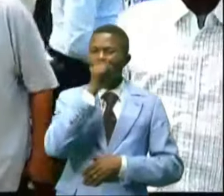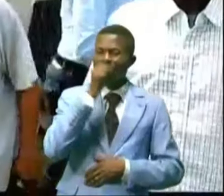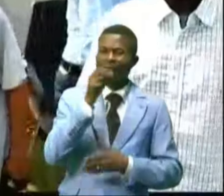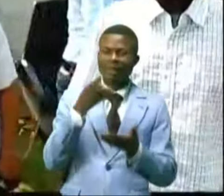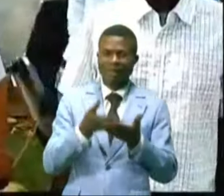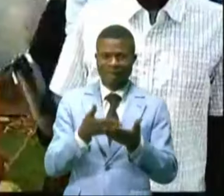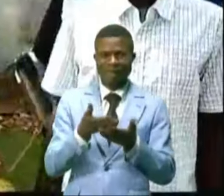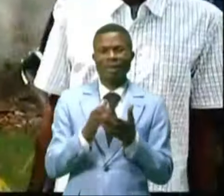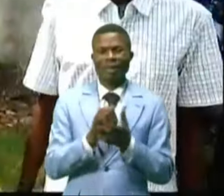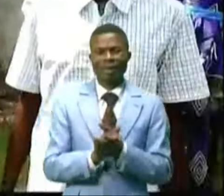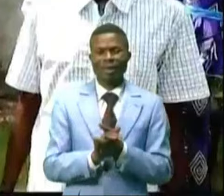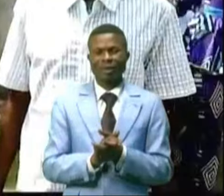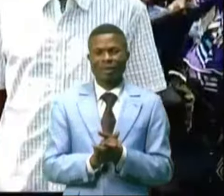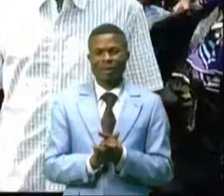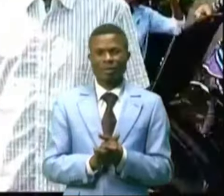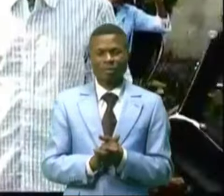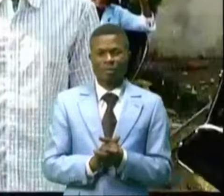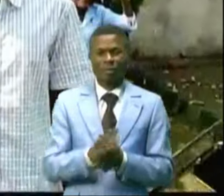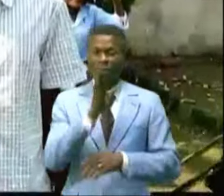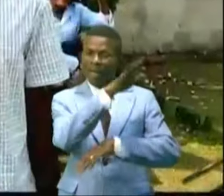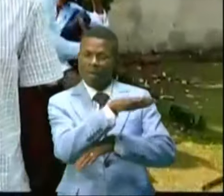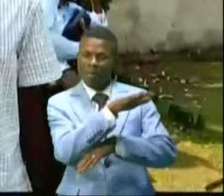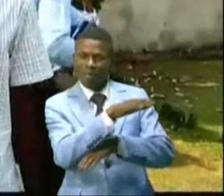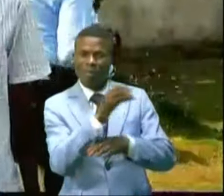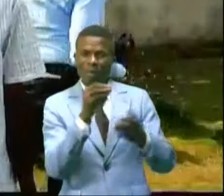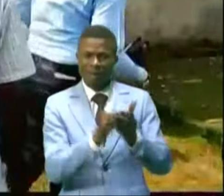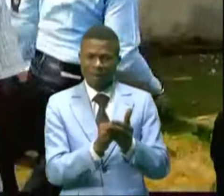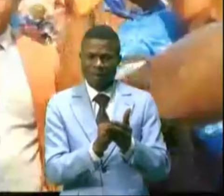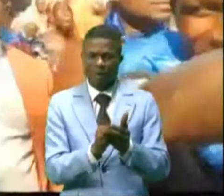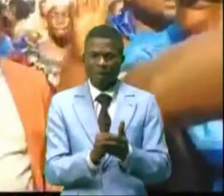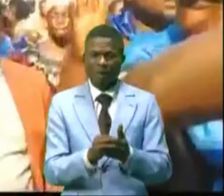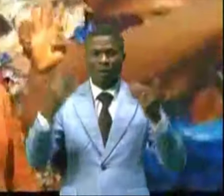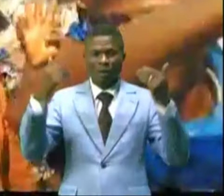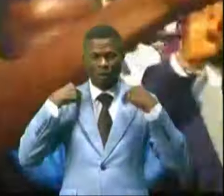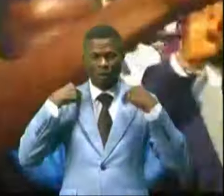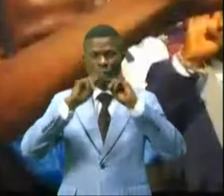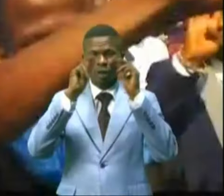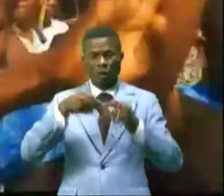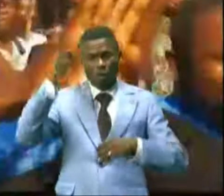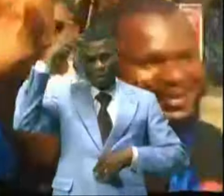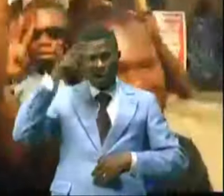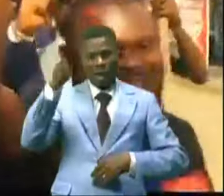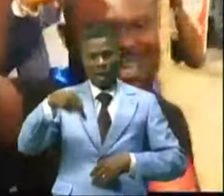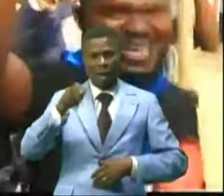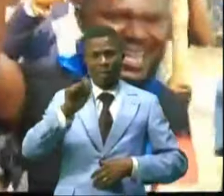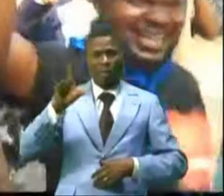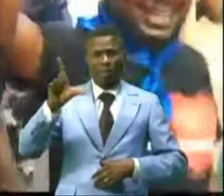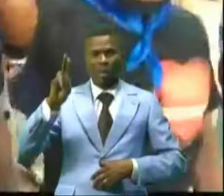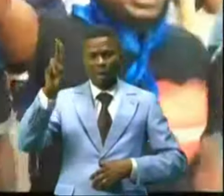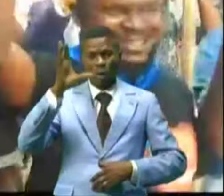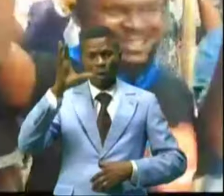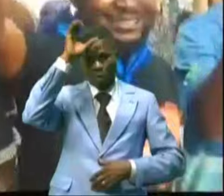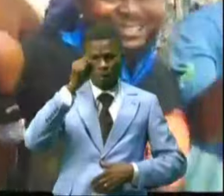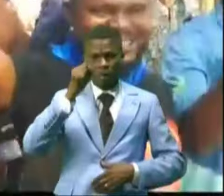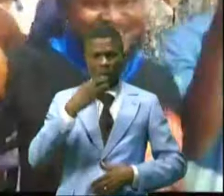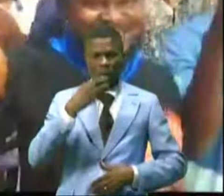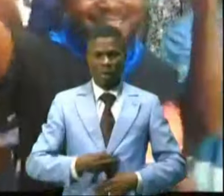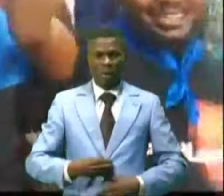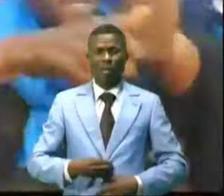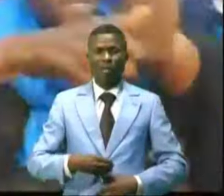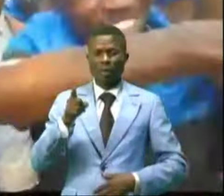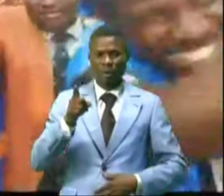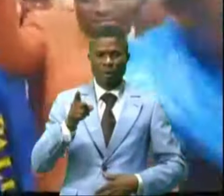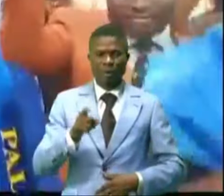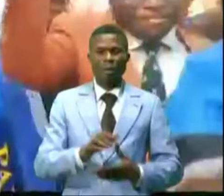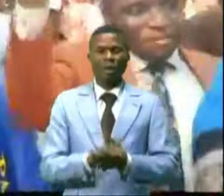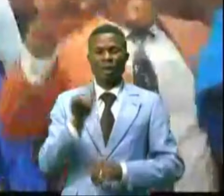Quelques temps après, soit au début des après-midi, ce sont les cadres aux militants du Palou Bandundu, sous la conduite des maîtres Jimmy Kiaka, Prosek